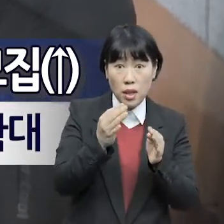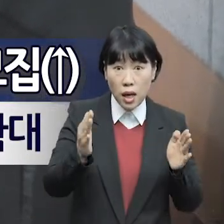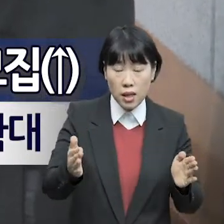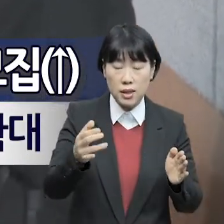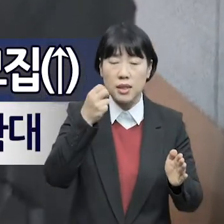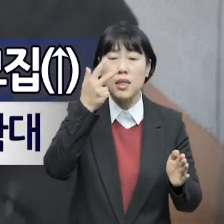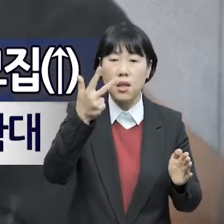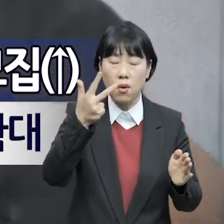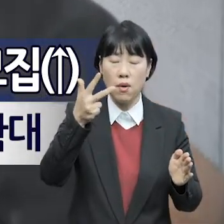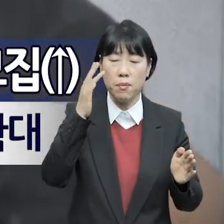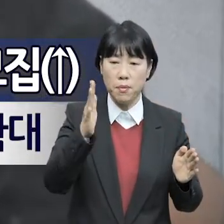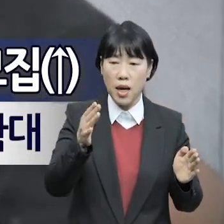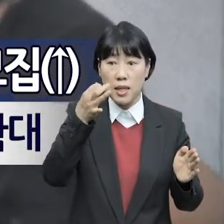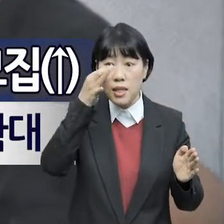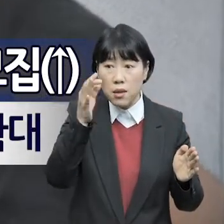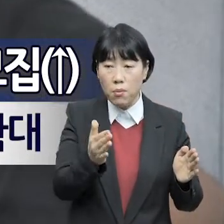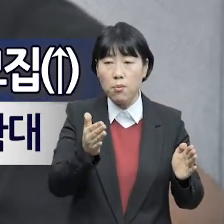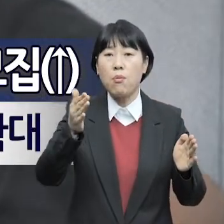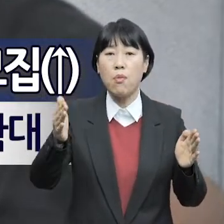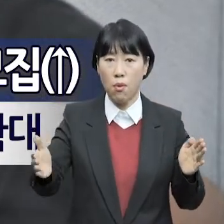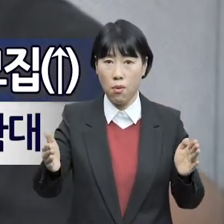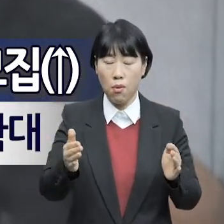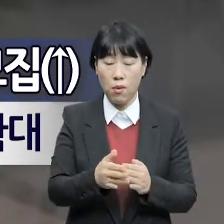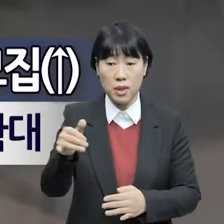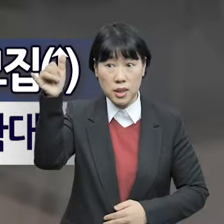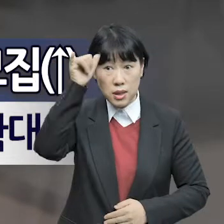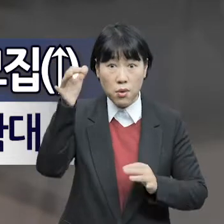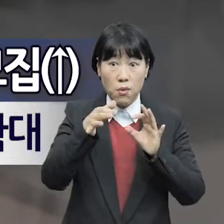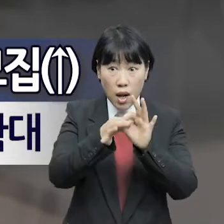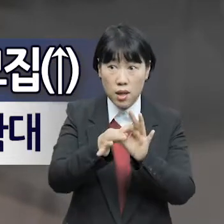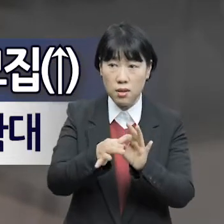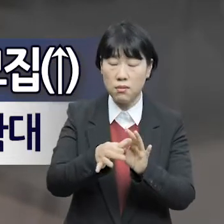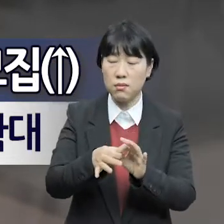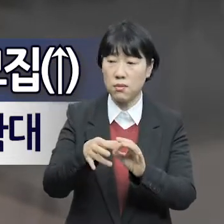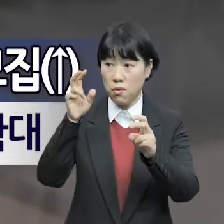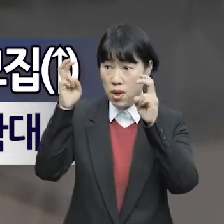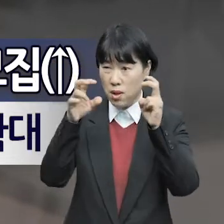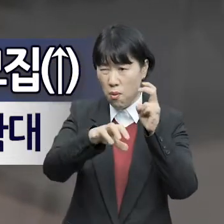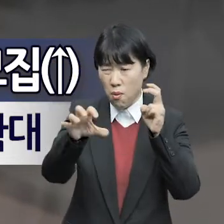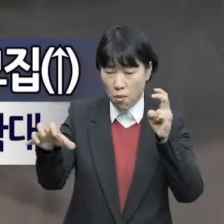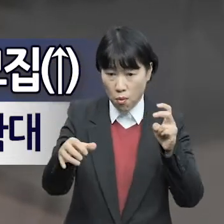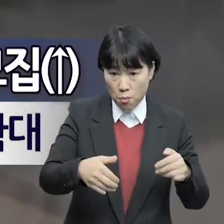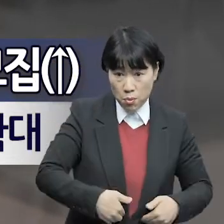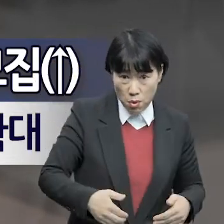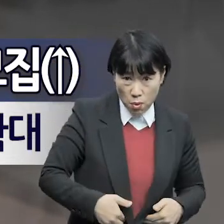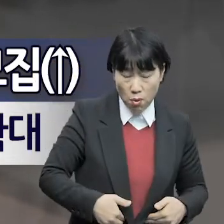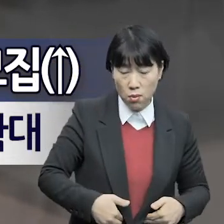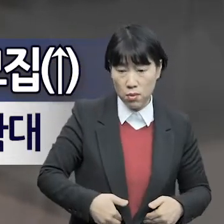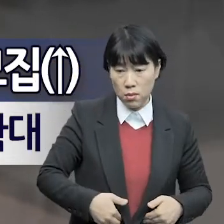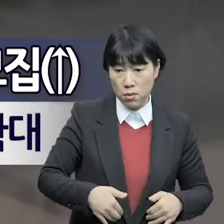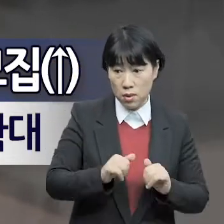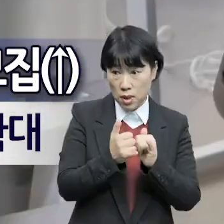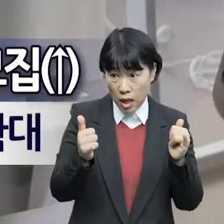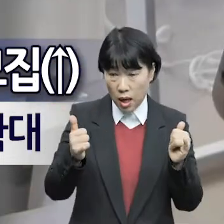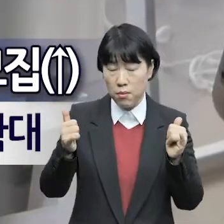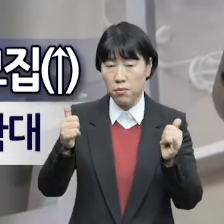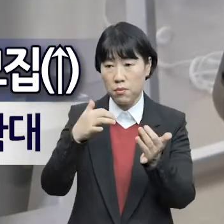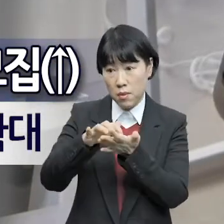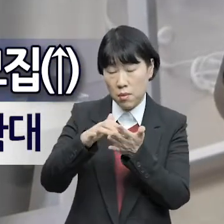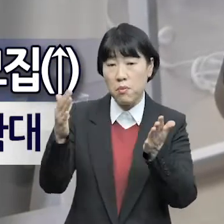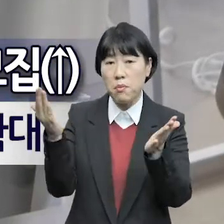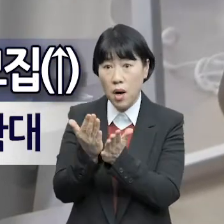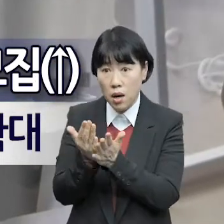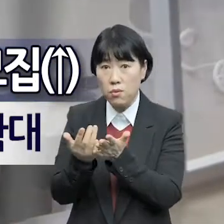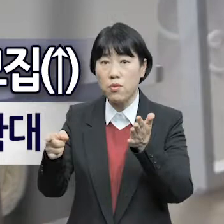교육기간을 7개월에서 10개월로 확대하고 인공지능 관련 기업 등 현장의 폭발적인 인력 수요에 부응하기